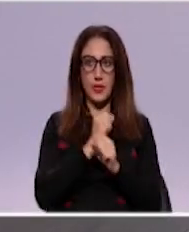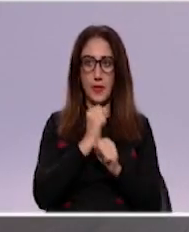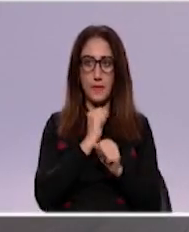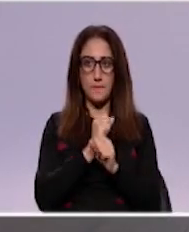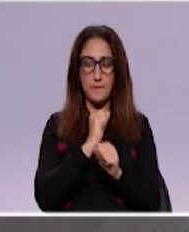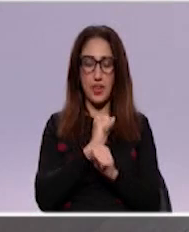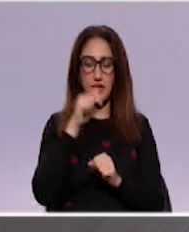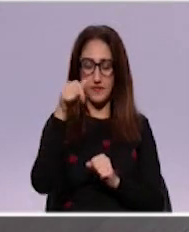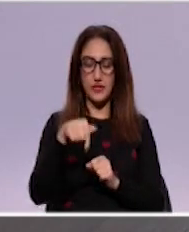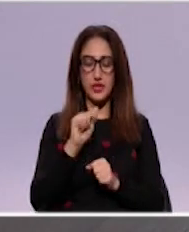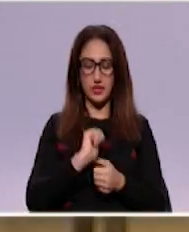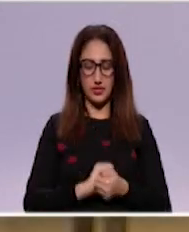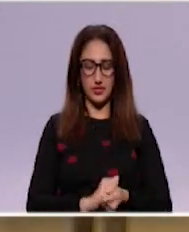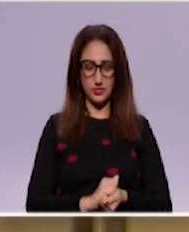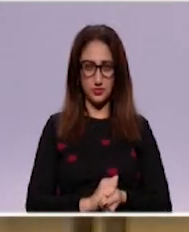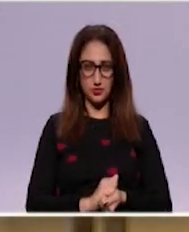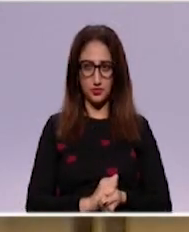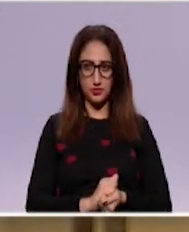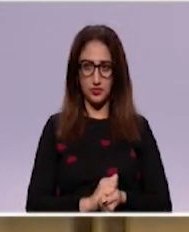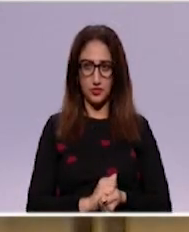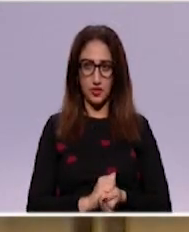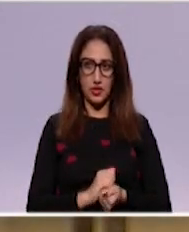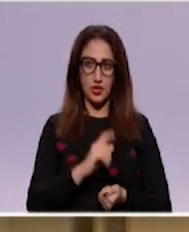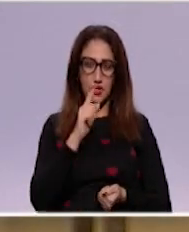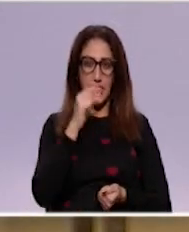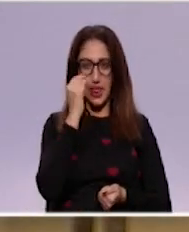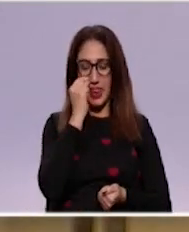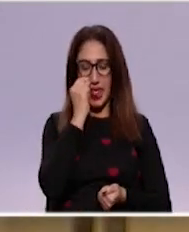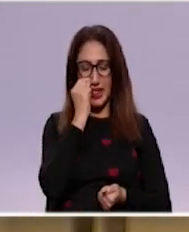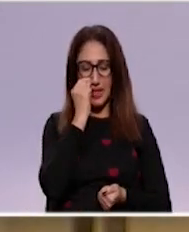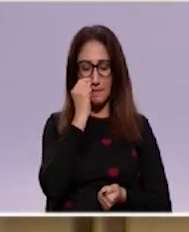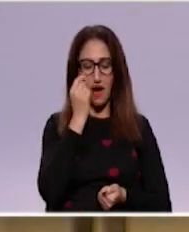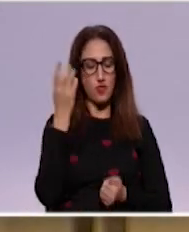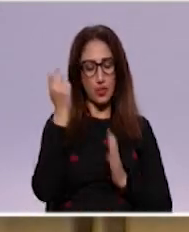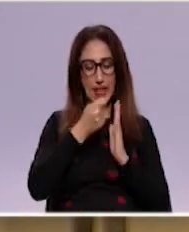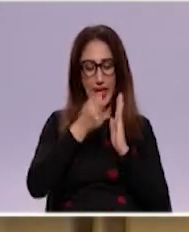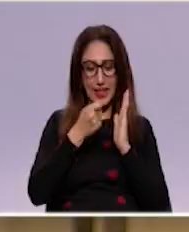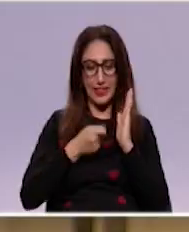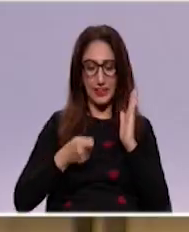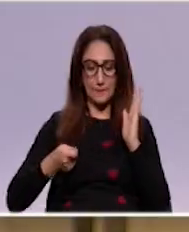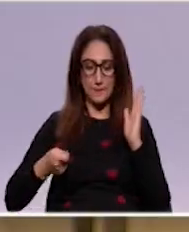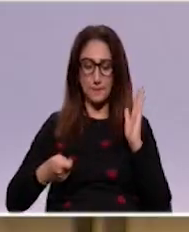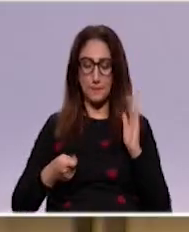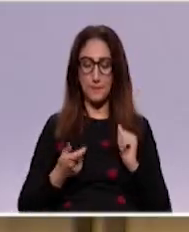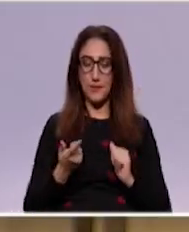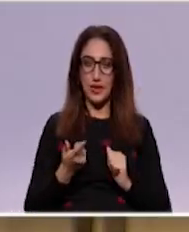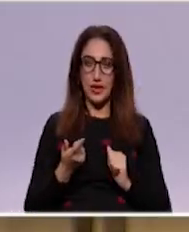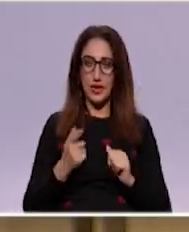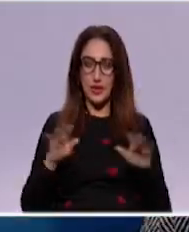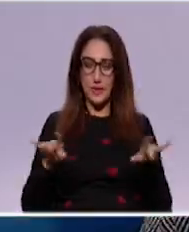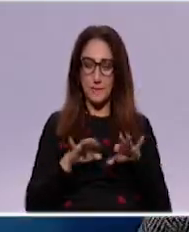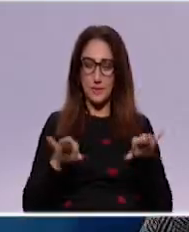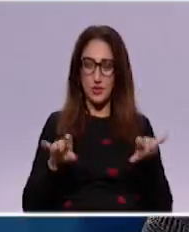البيتيشا. قول لي الاستاذ نجيب محفوظ ادبنا العظيم دوره ايه في انشاء فرقة